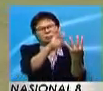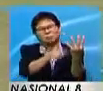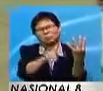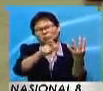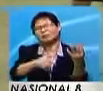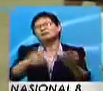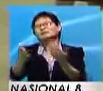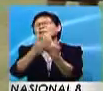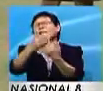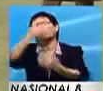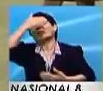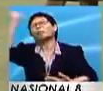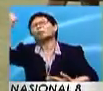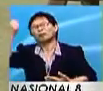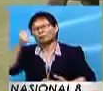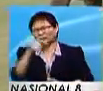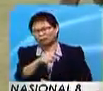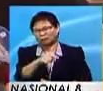lupa diri.